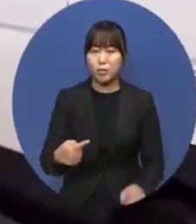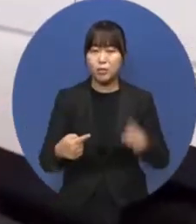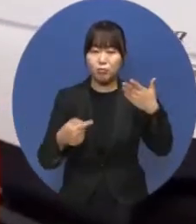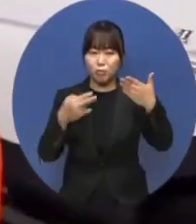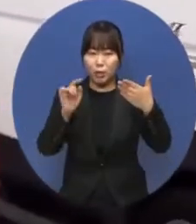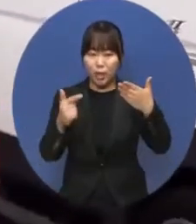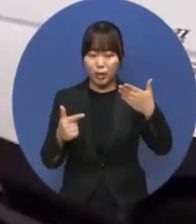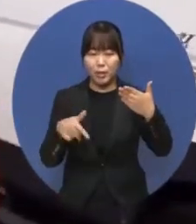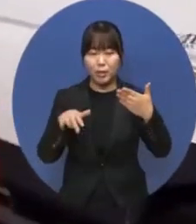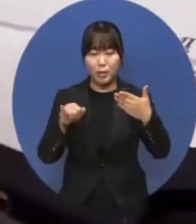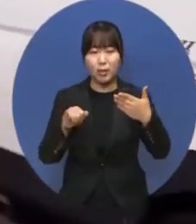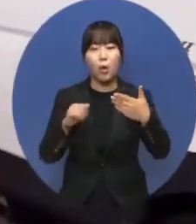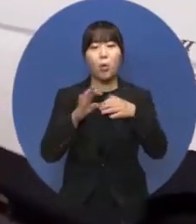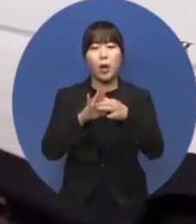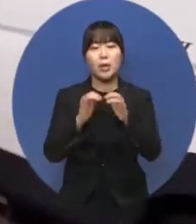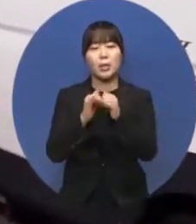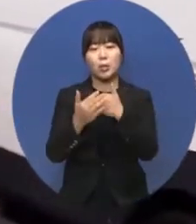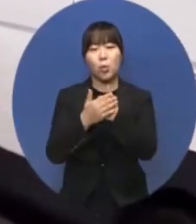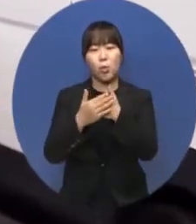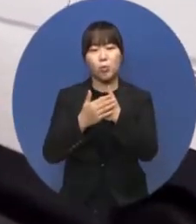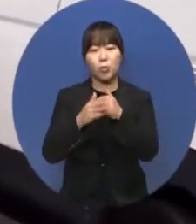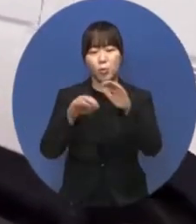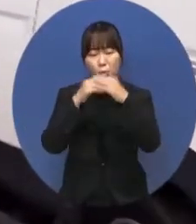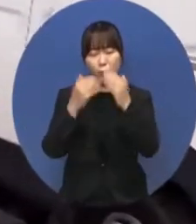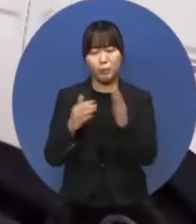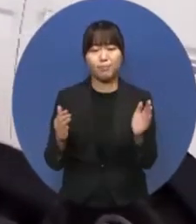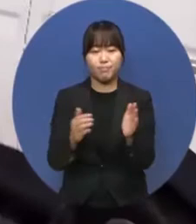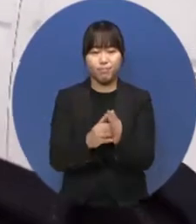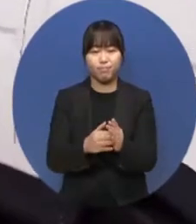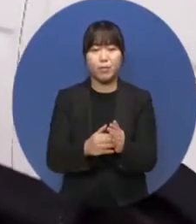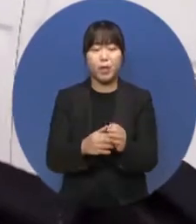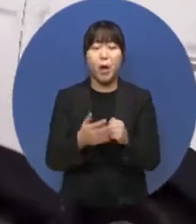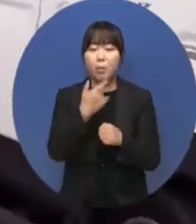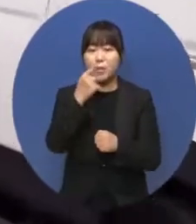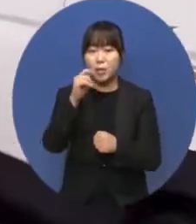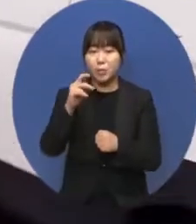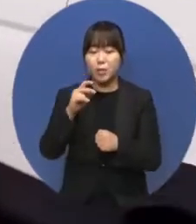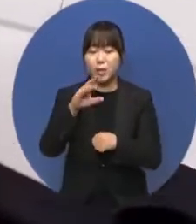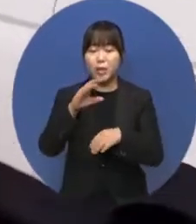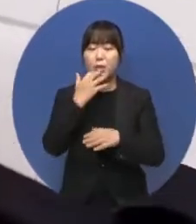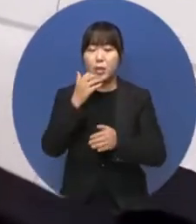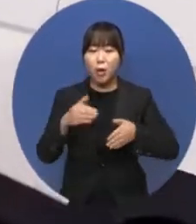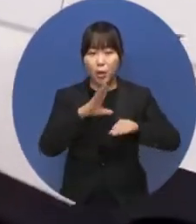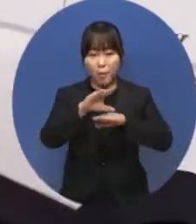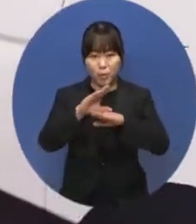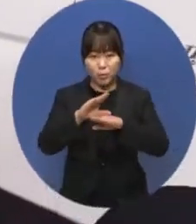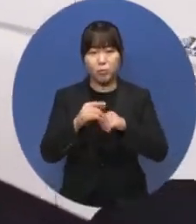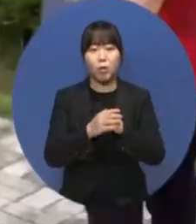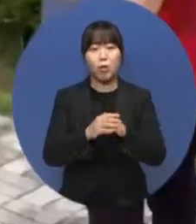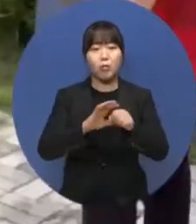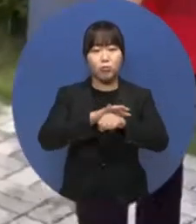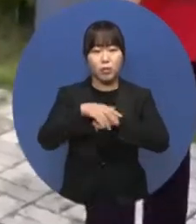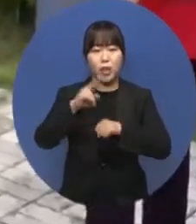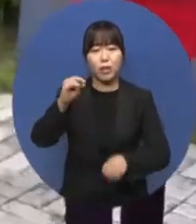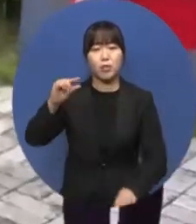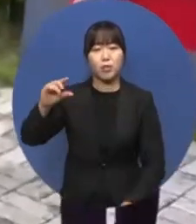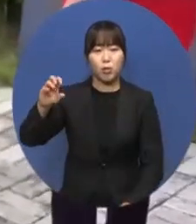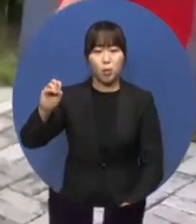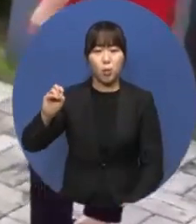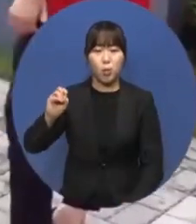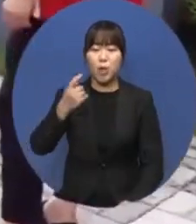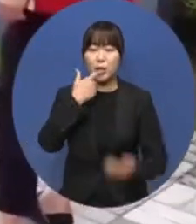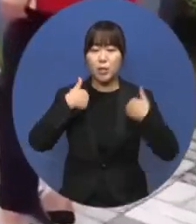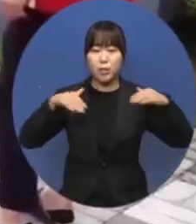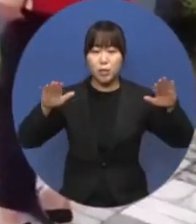나눔을 마쳤습니다 복지 tv 경기방송 사회공헌 팀은 국제 ngo 천사 보금자리 봉사단 을